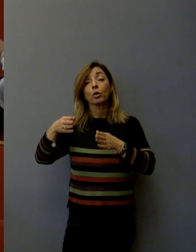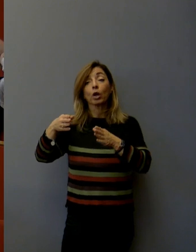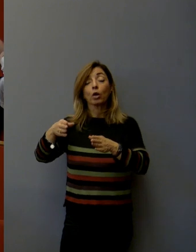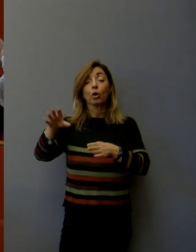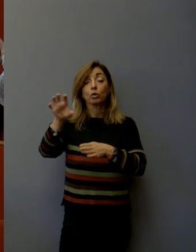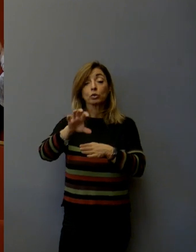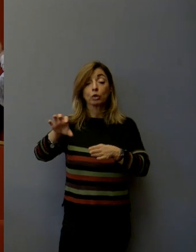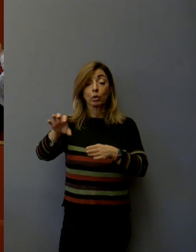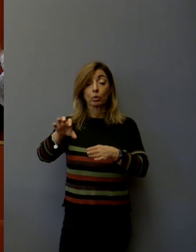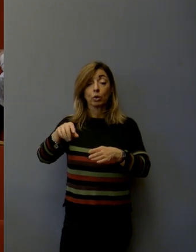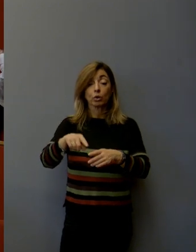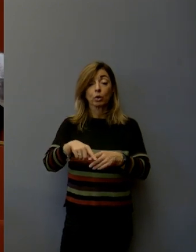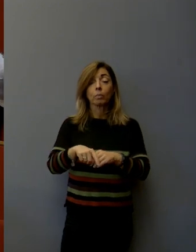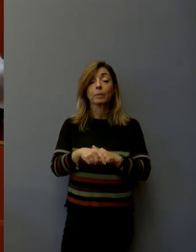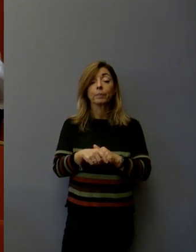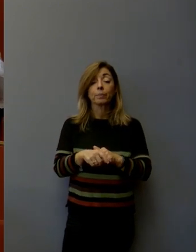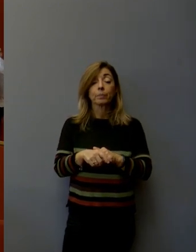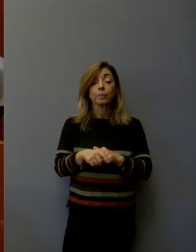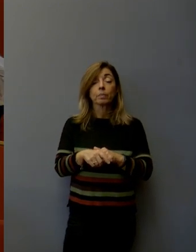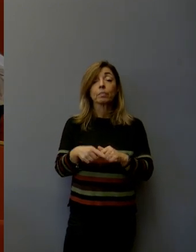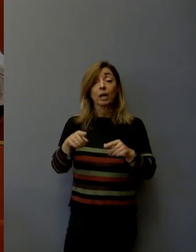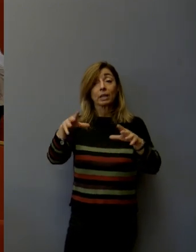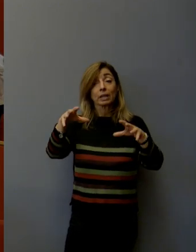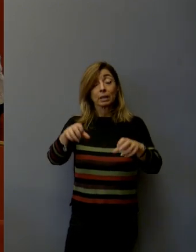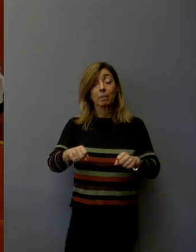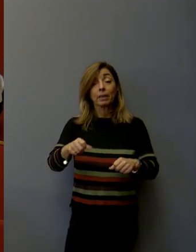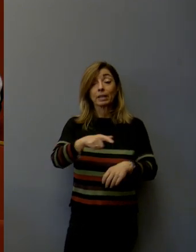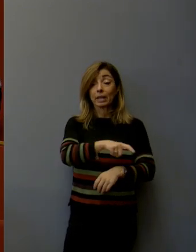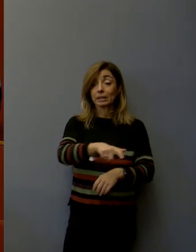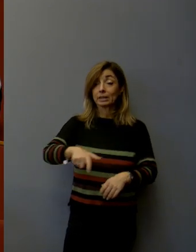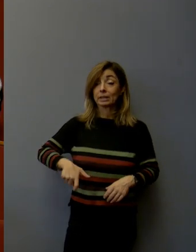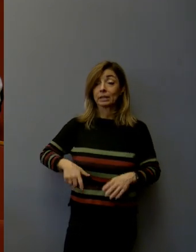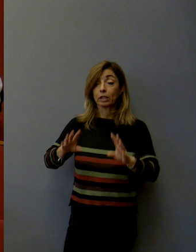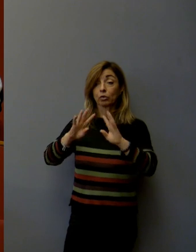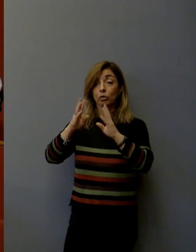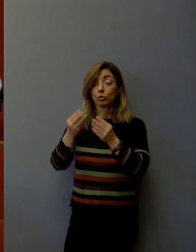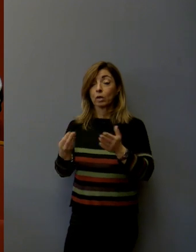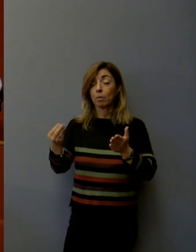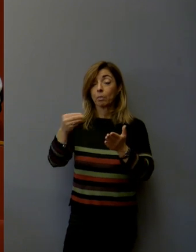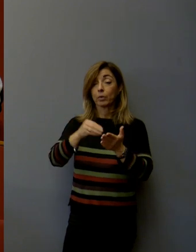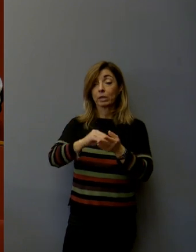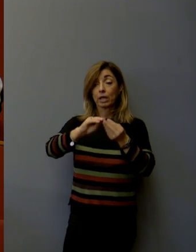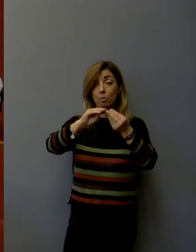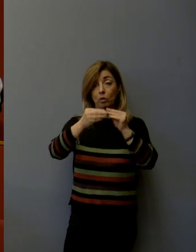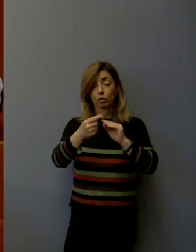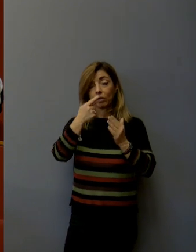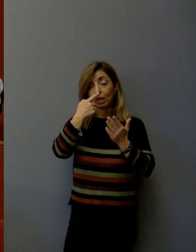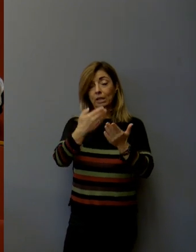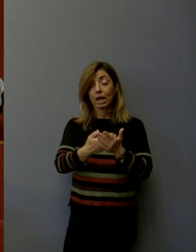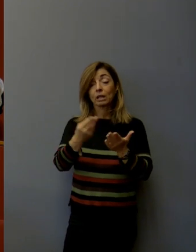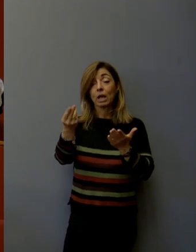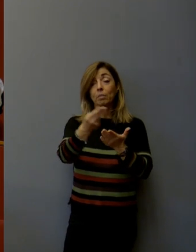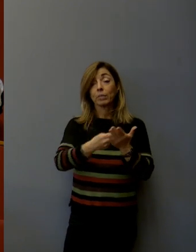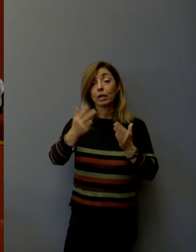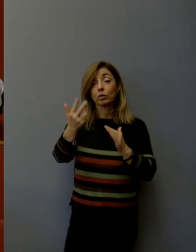temperanza in una decisione della giustizia amministrativa impegna il sindaco alla Giunta da portare le opportune modifiche al Piano Triennale degli investimenti